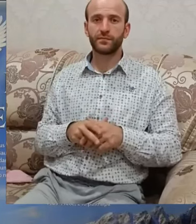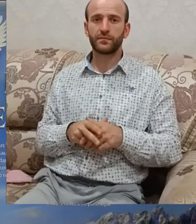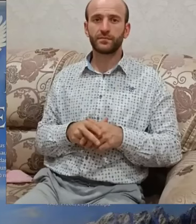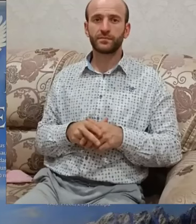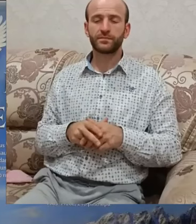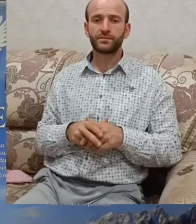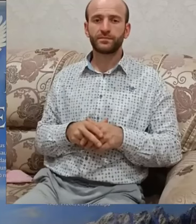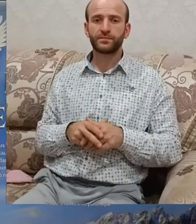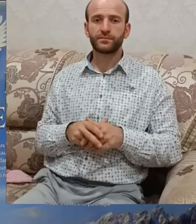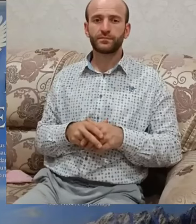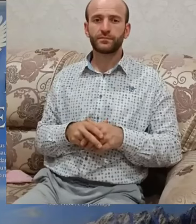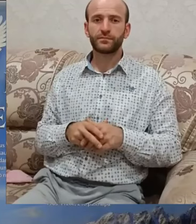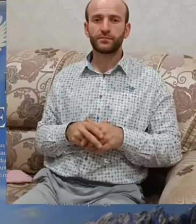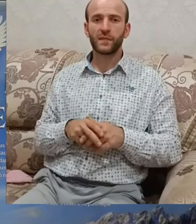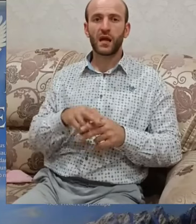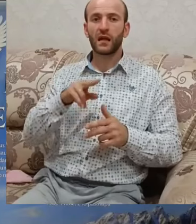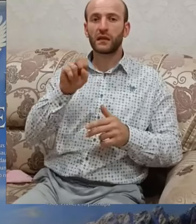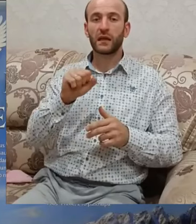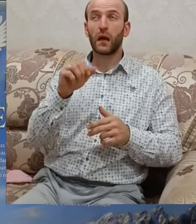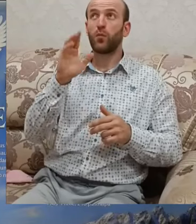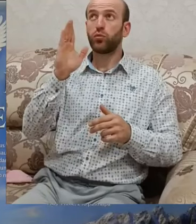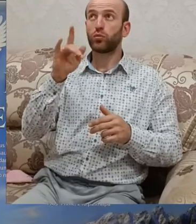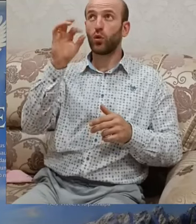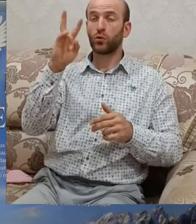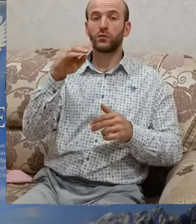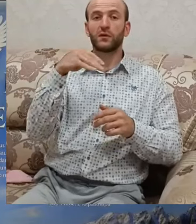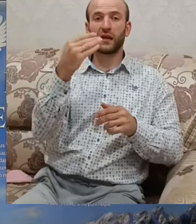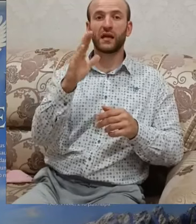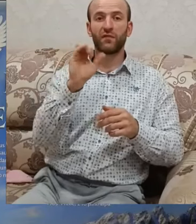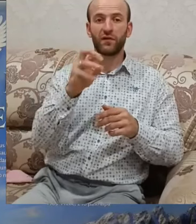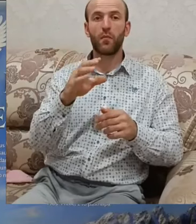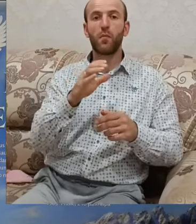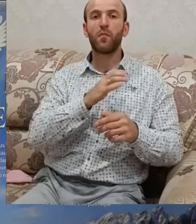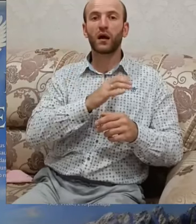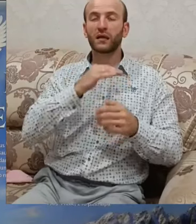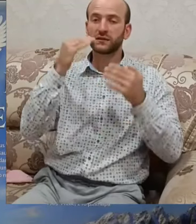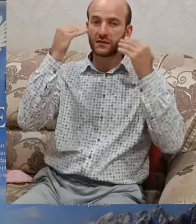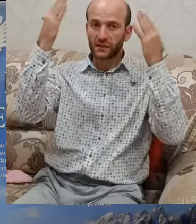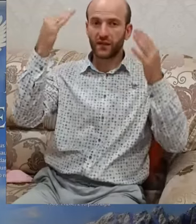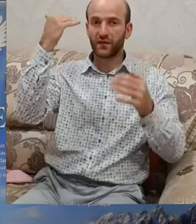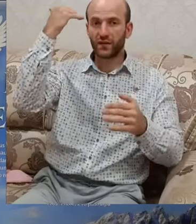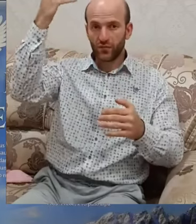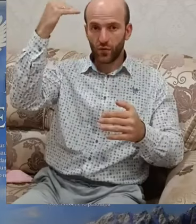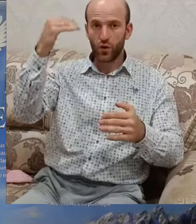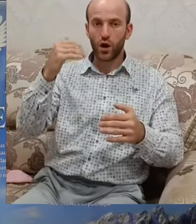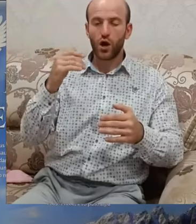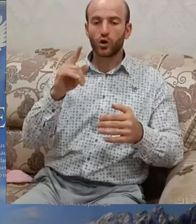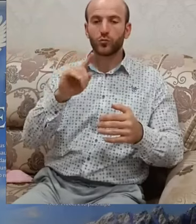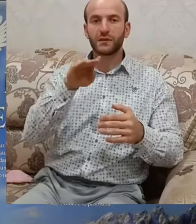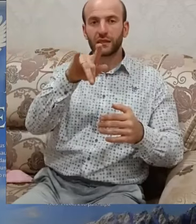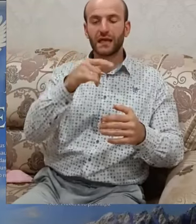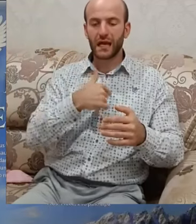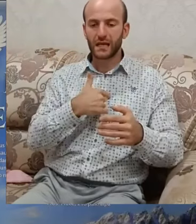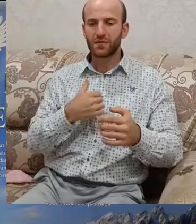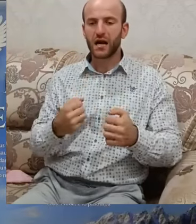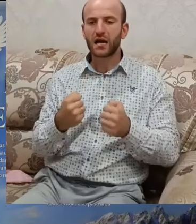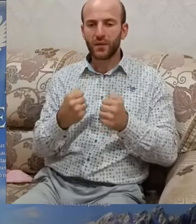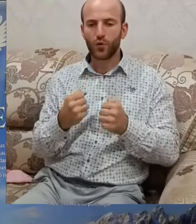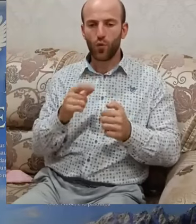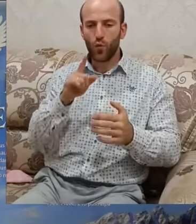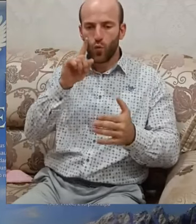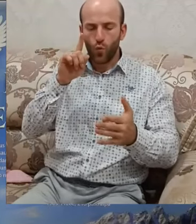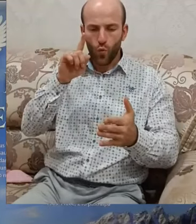Да даст вам по богатству славы своей крепко утвердиться духом его во внутреннем человеке. Скайтау iš lėto antrą kartą, kad jis